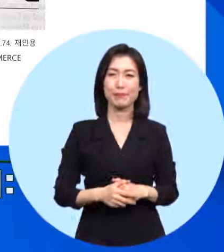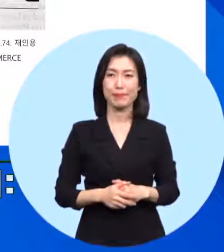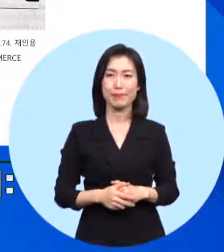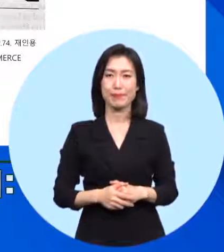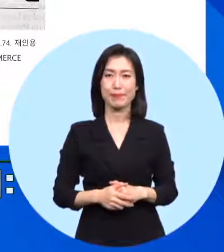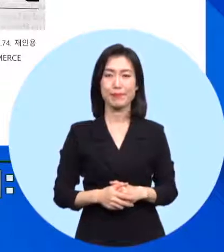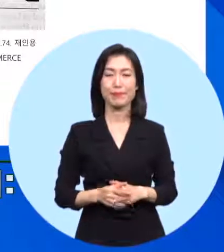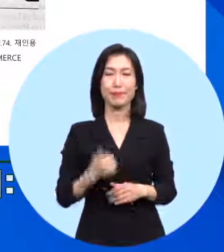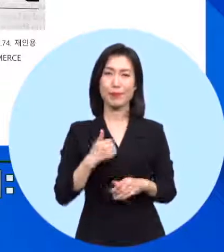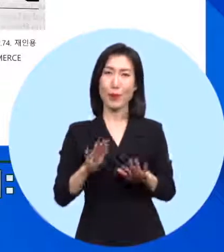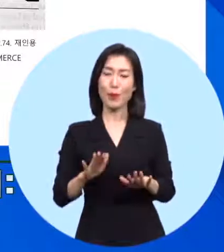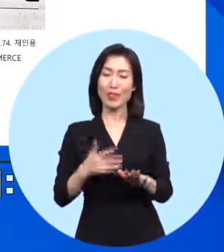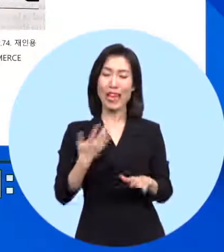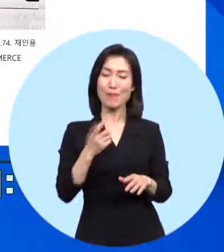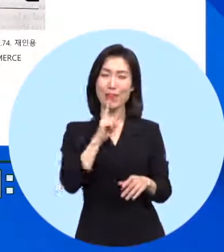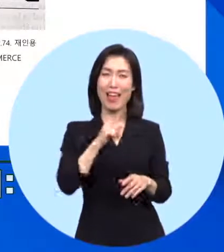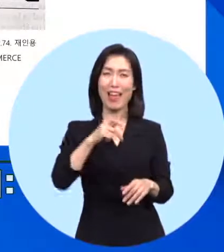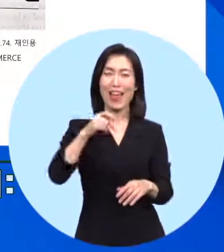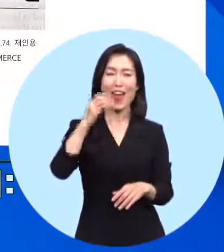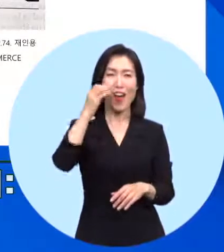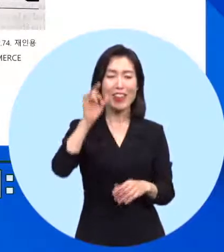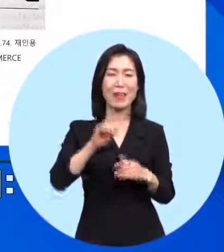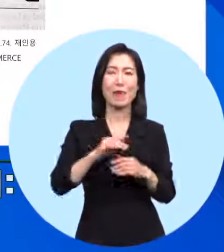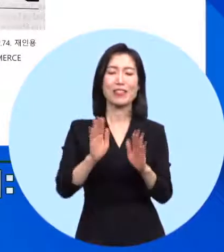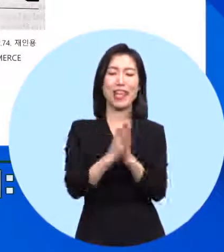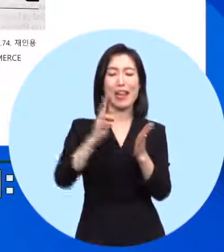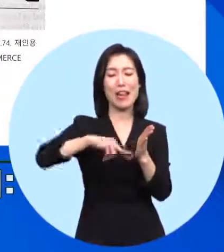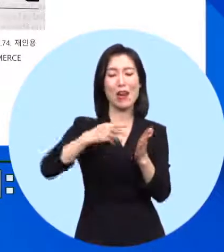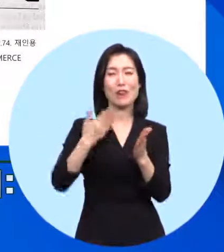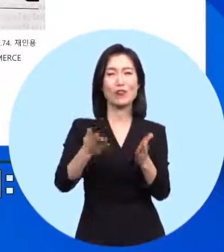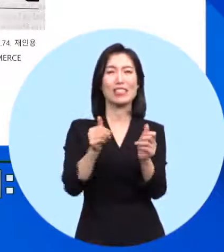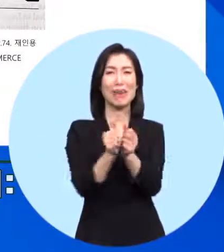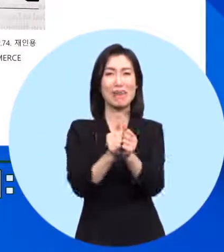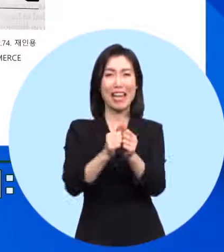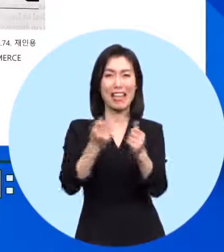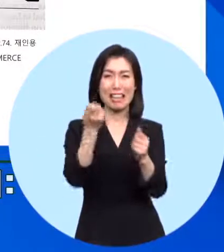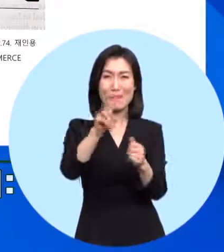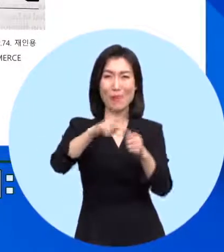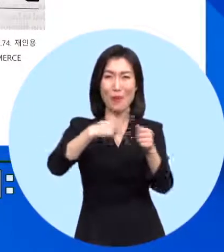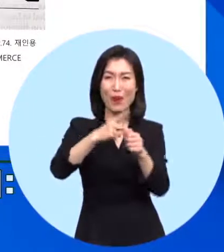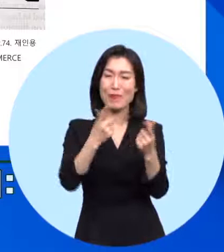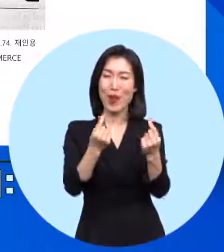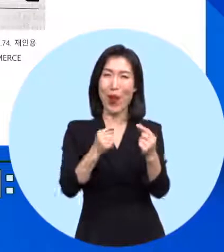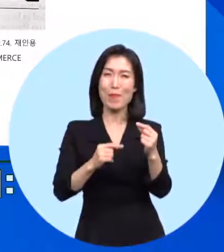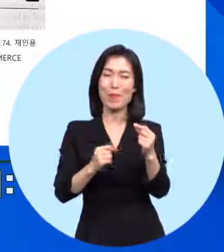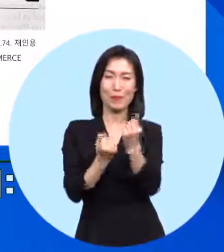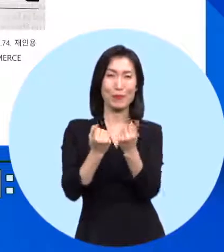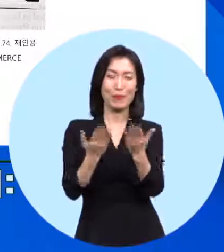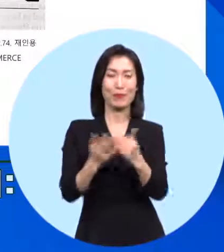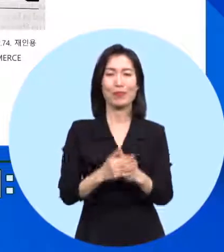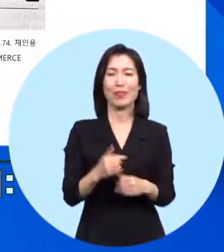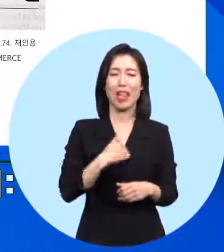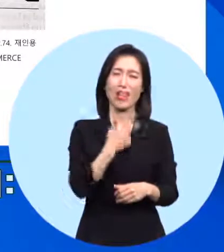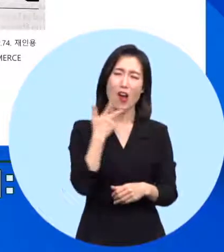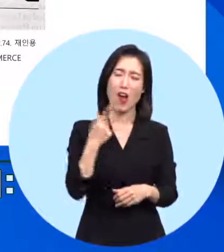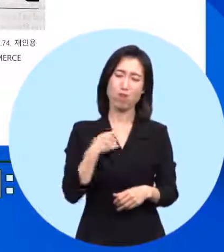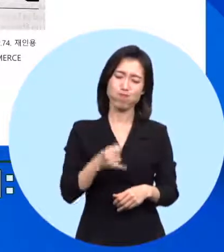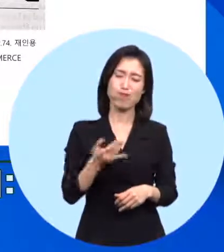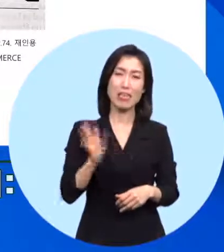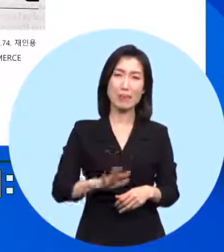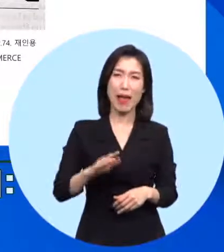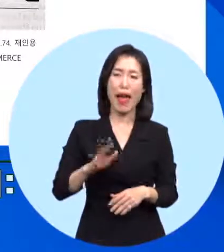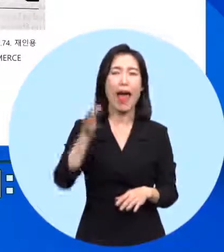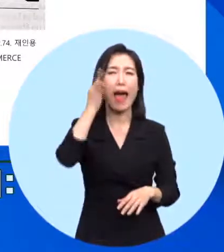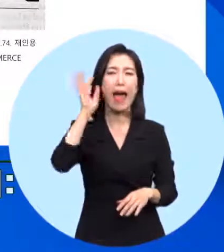책 읽어주는 남자한테 우리 제가 영어를 잘 못하지만은 우리 도봉구청장님 제가 신상